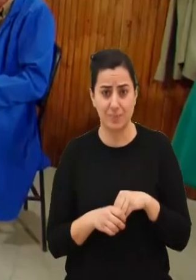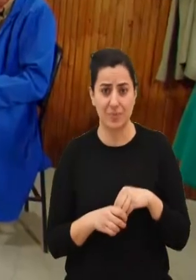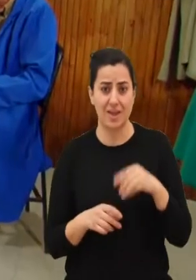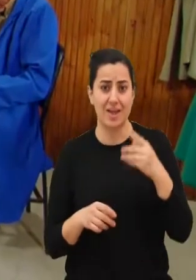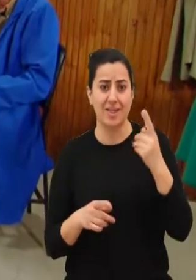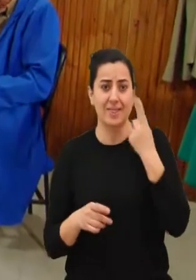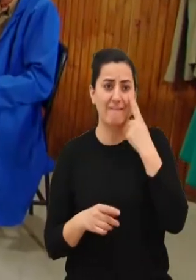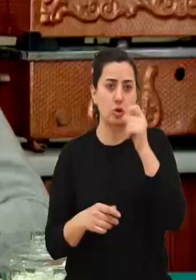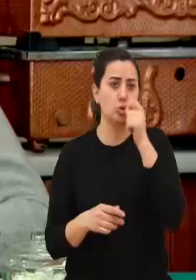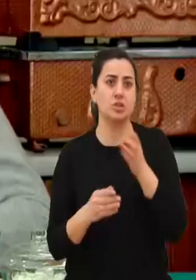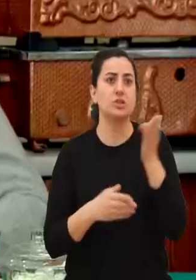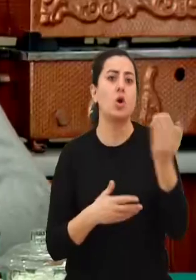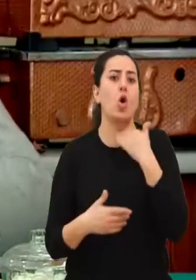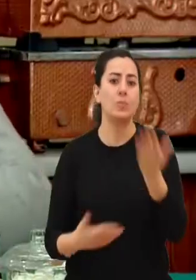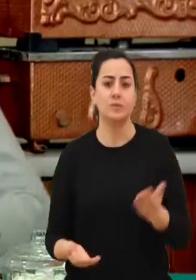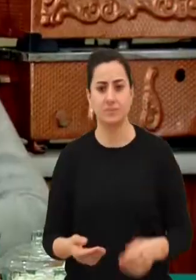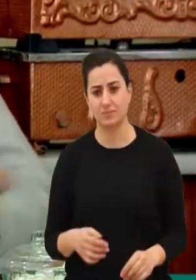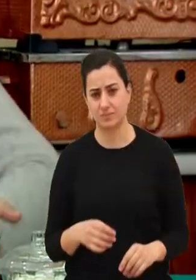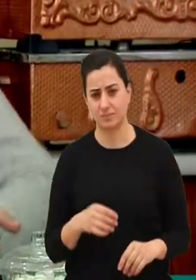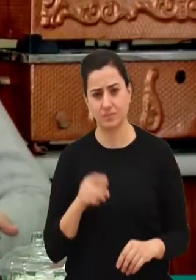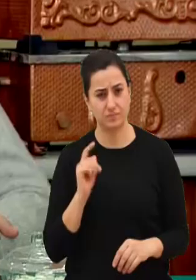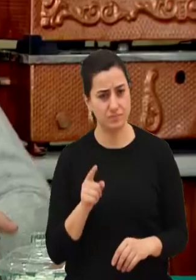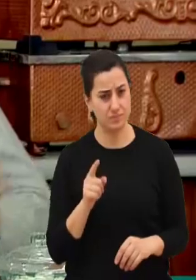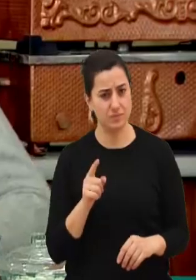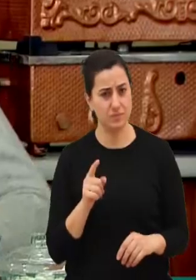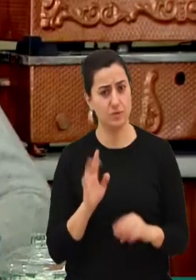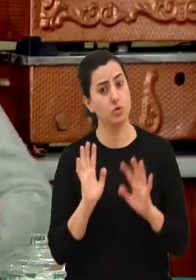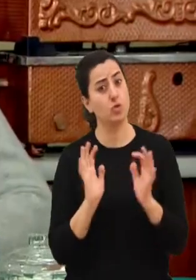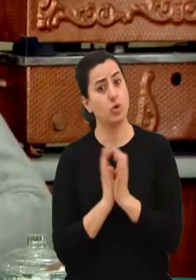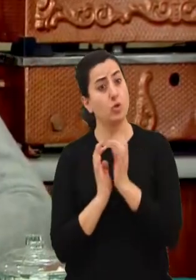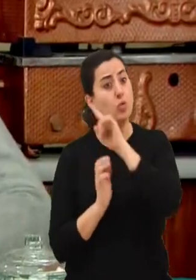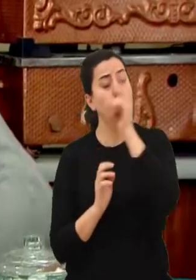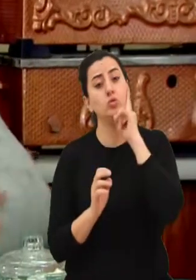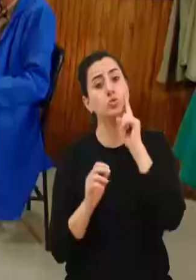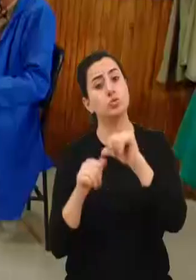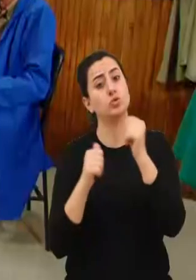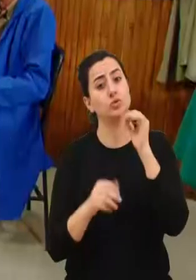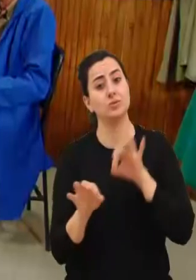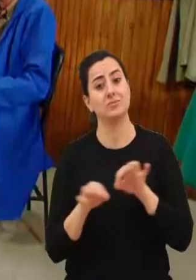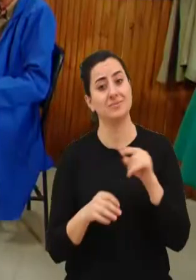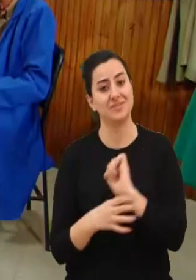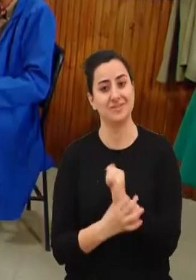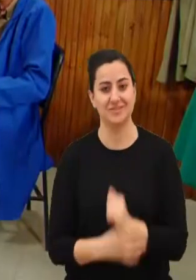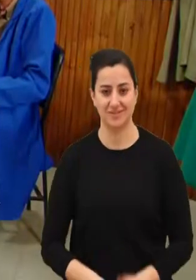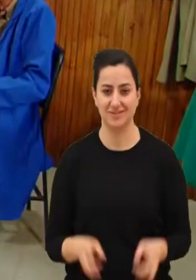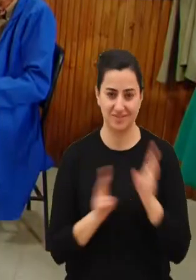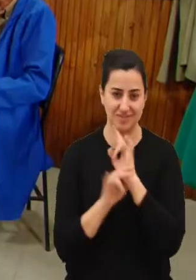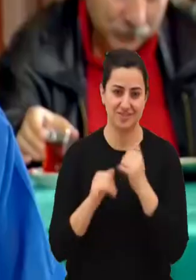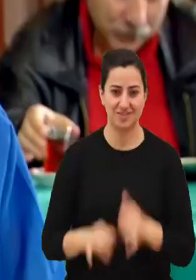devlet suçları gidecek halim yok. Seyir hidrografi ve oşinografi dairesi çok iyi boşuyormuş, aklımda bulunsun ha.